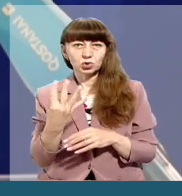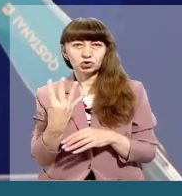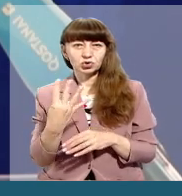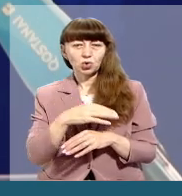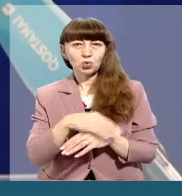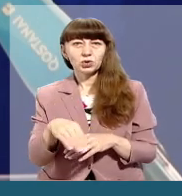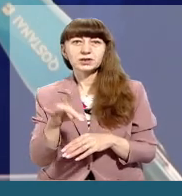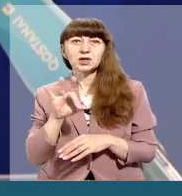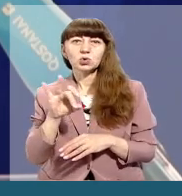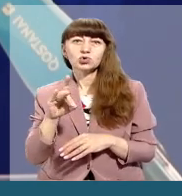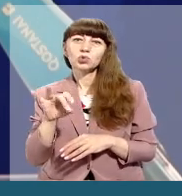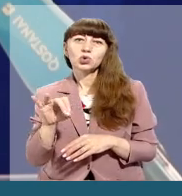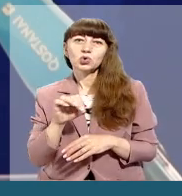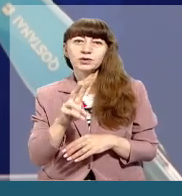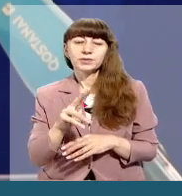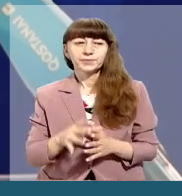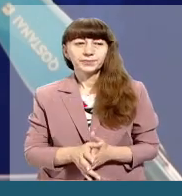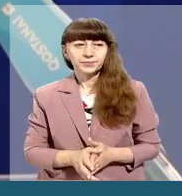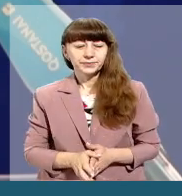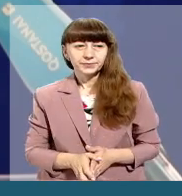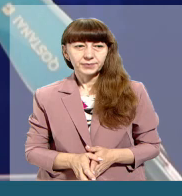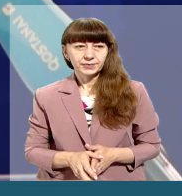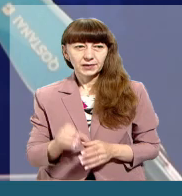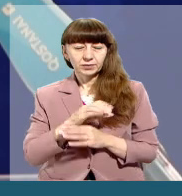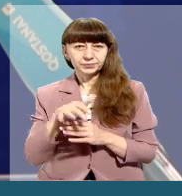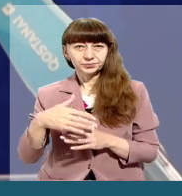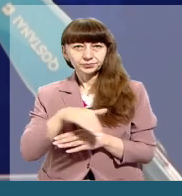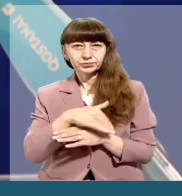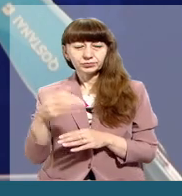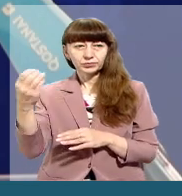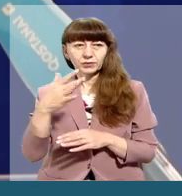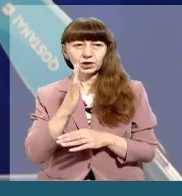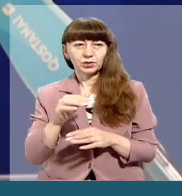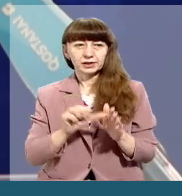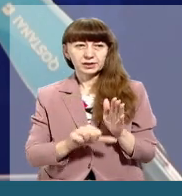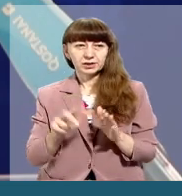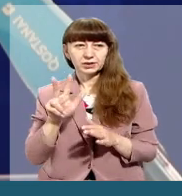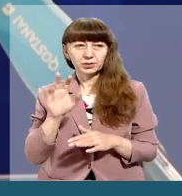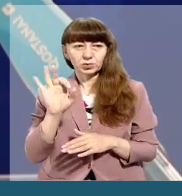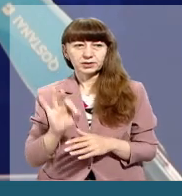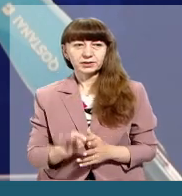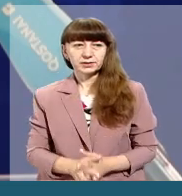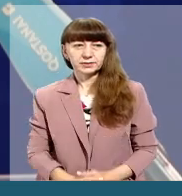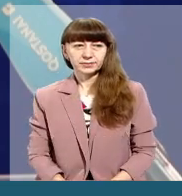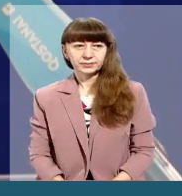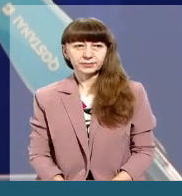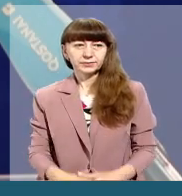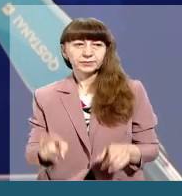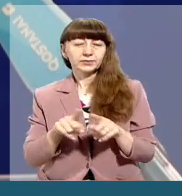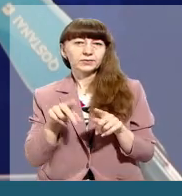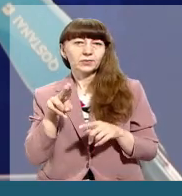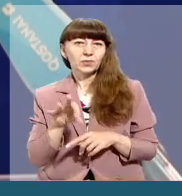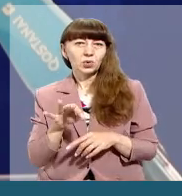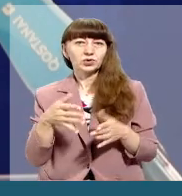поселке Кушмурун. Также к концу года обеспеченность уличным освещением уже составит более 63%. Также в